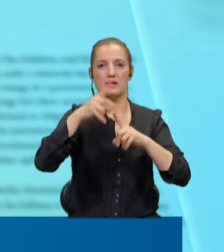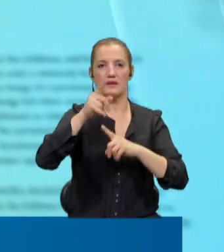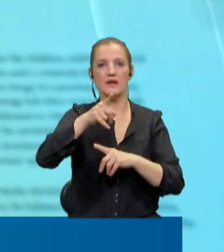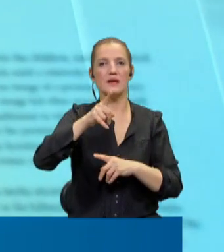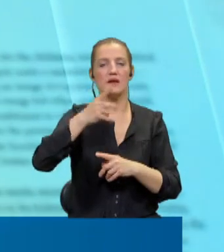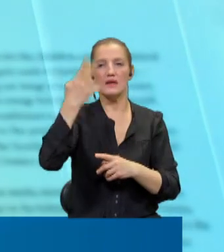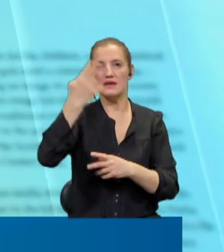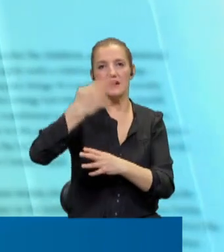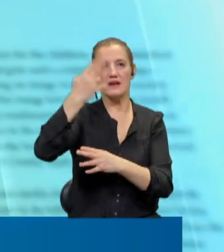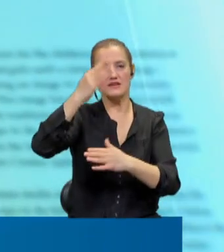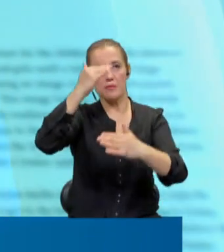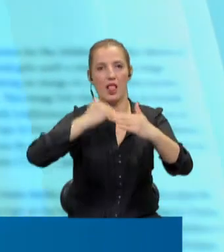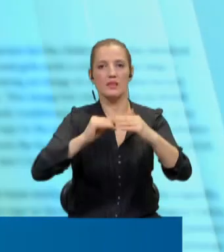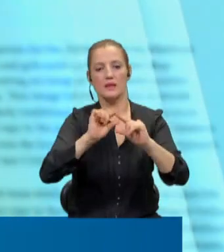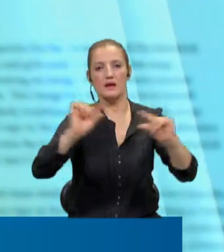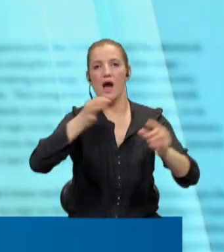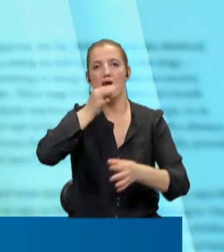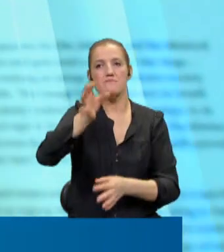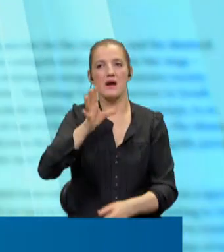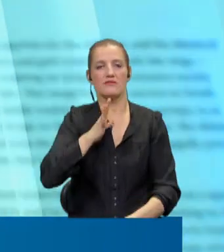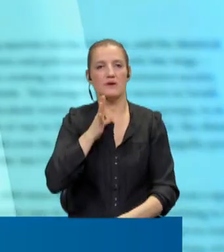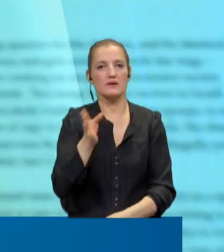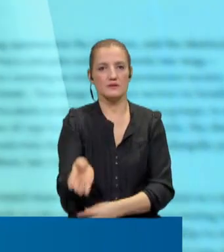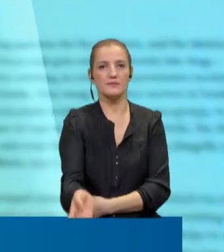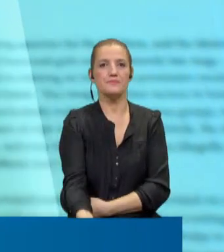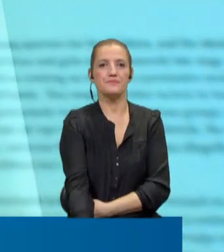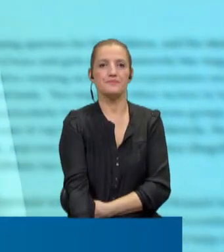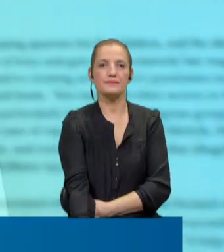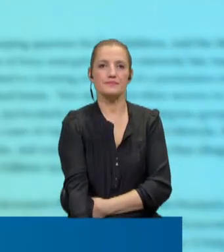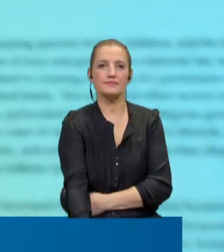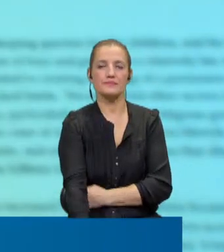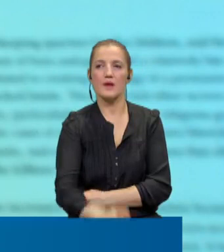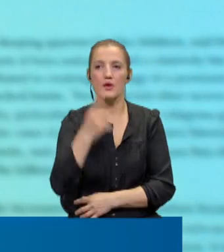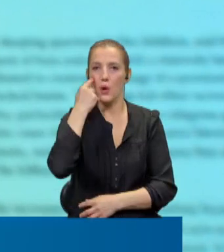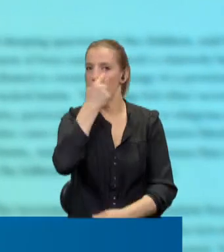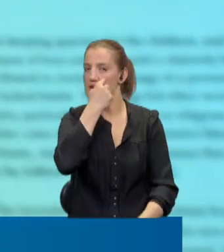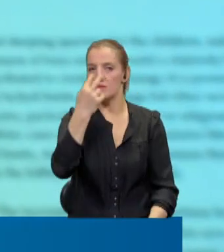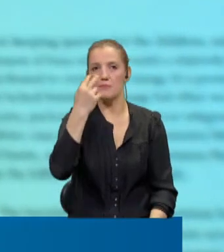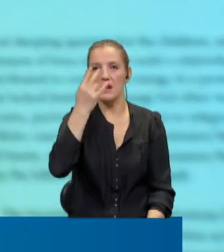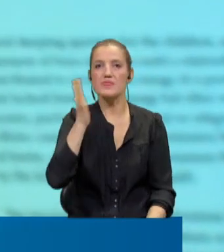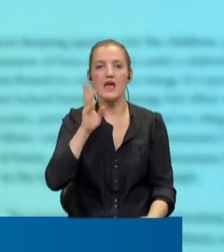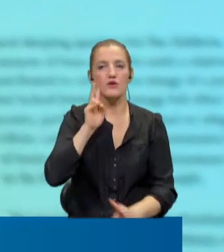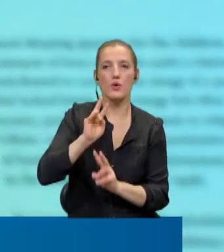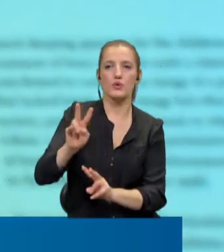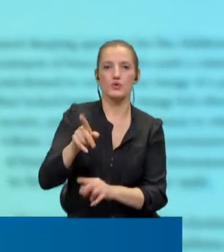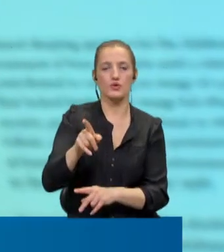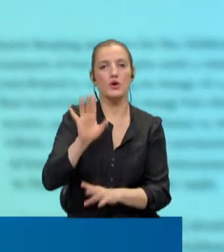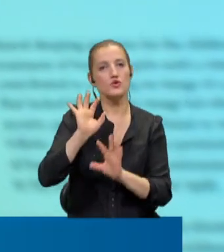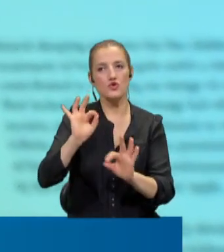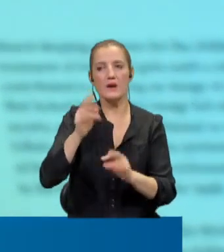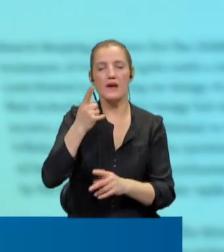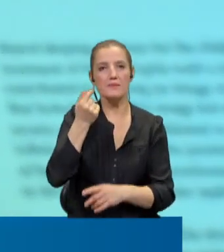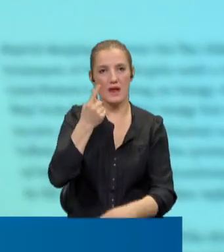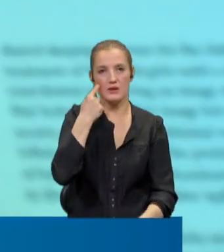ilgili bir karikatür altında da haber var size Belki buna bir yanıt vermek isterseniz gözlerime bakın ne görüyorsunuz şöyle